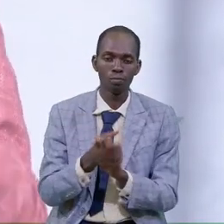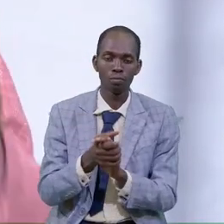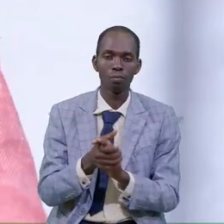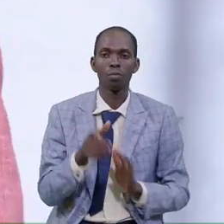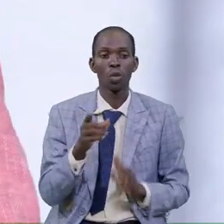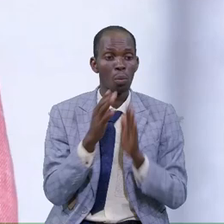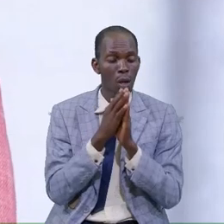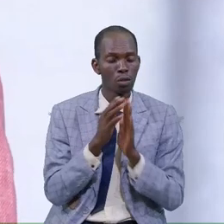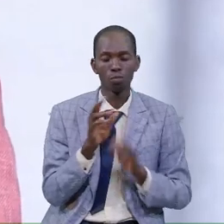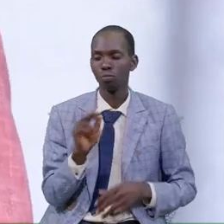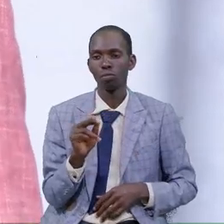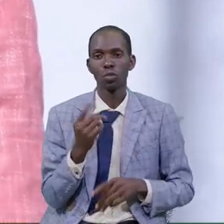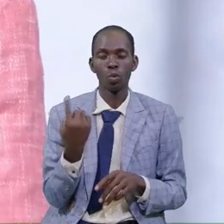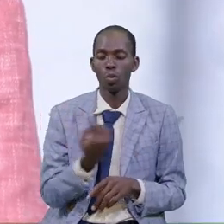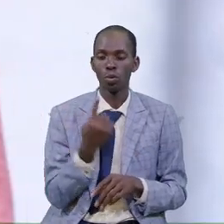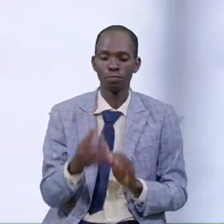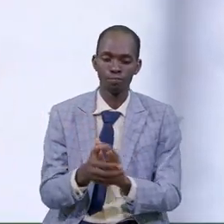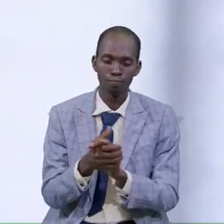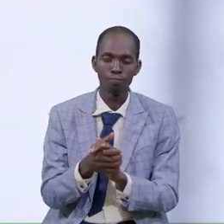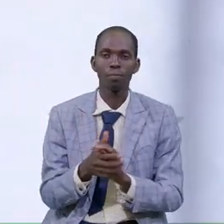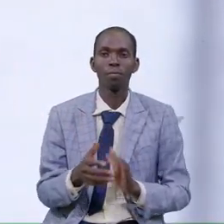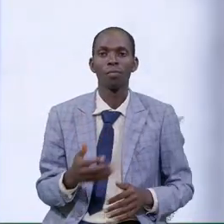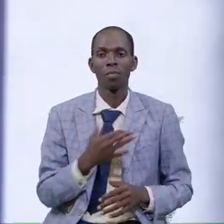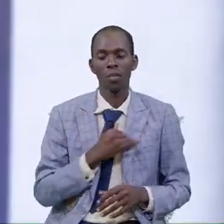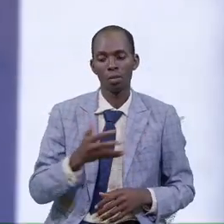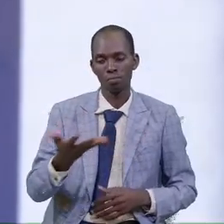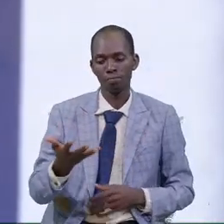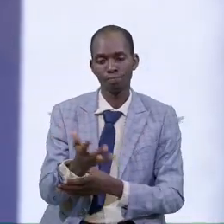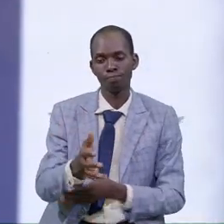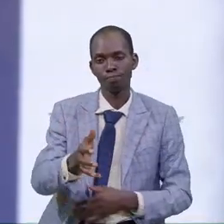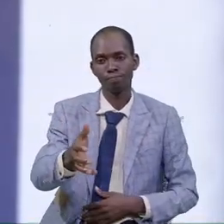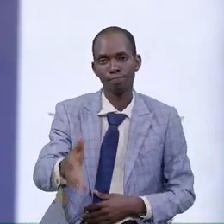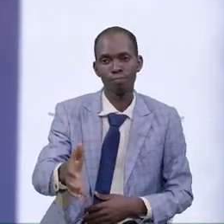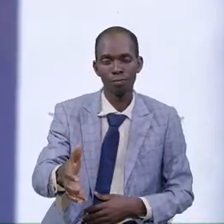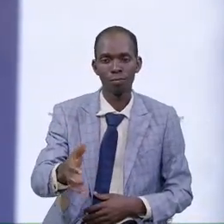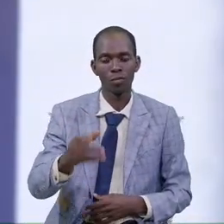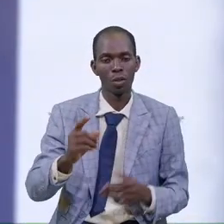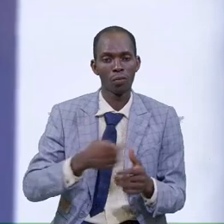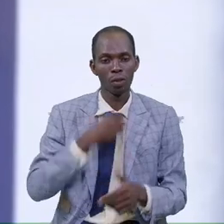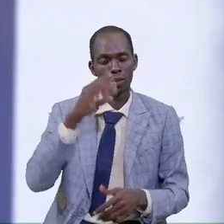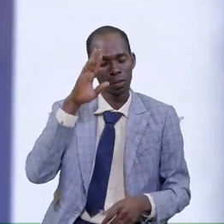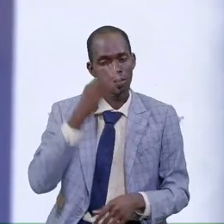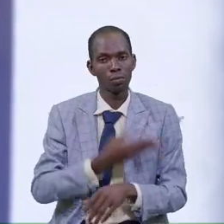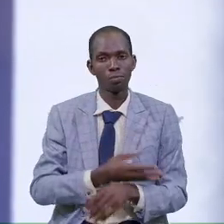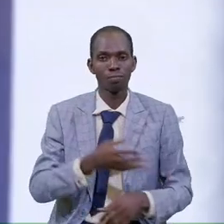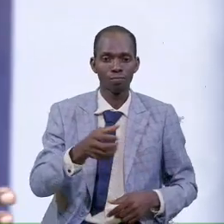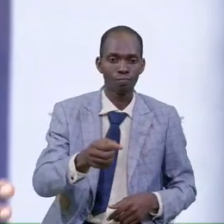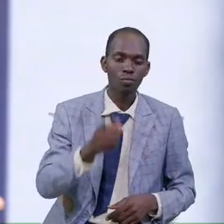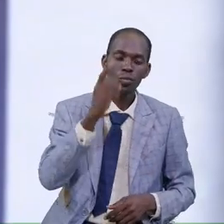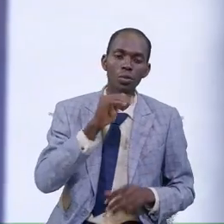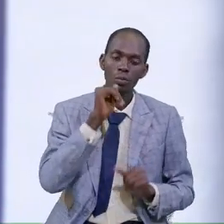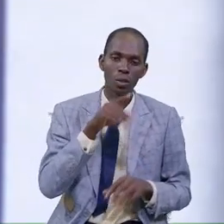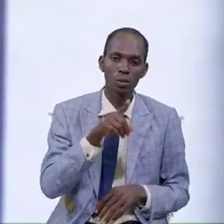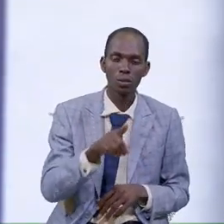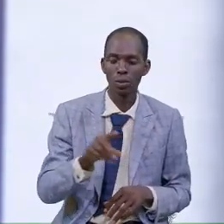prière, non. Serrer ma main seulement. J'ai étendu ma main au premier garçon. Je l'ai serré la main, que Dieu te bénisse. J'ai étendu